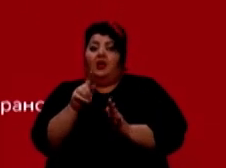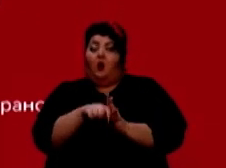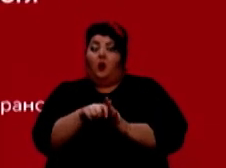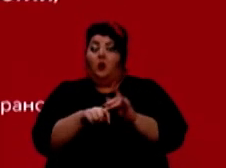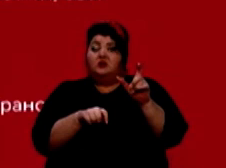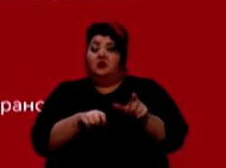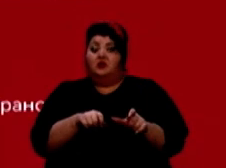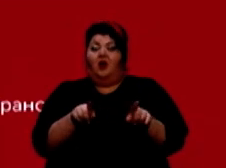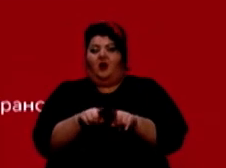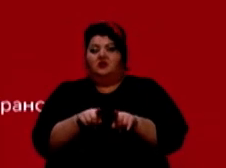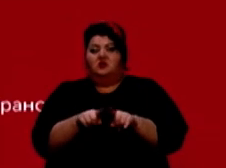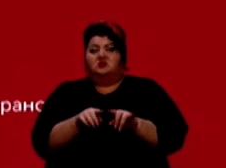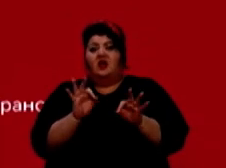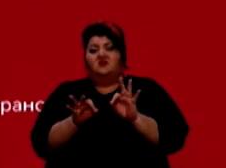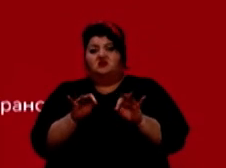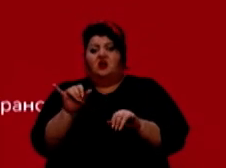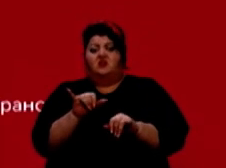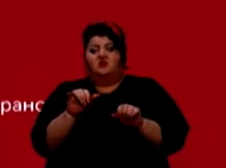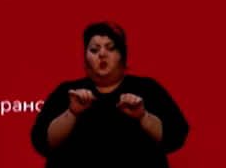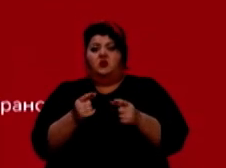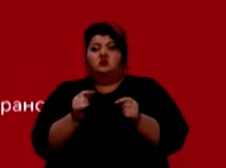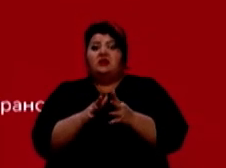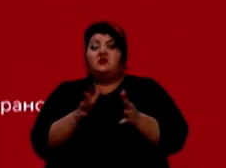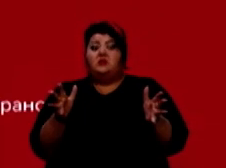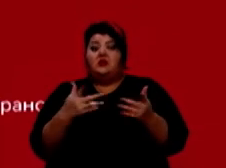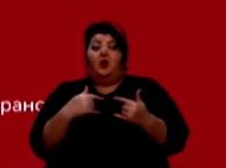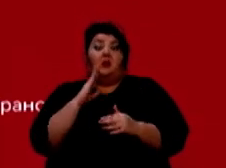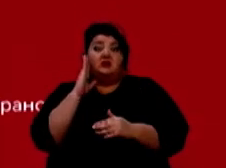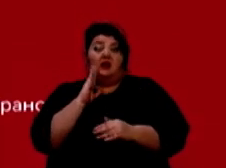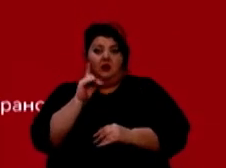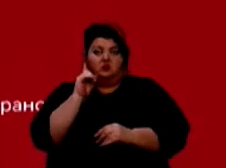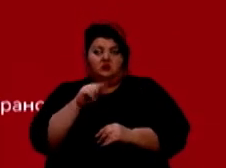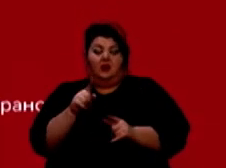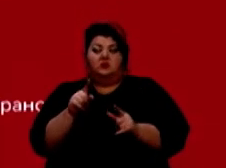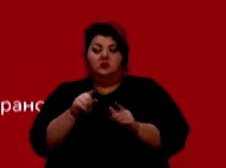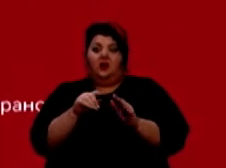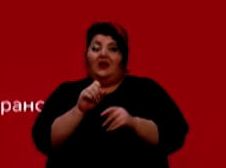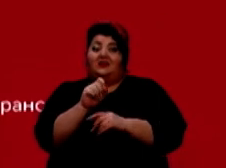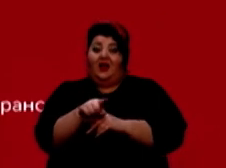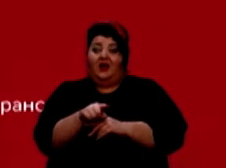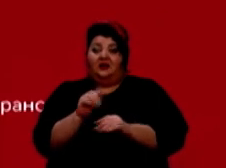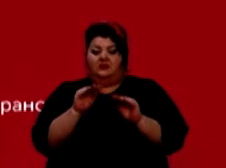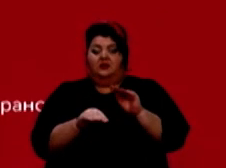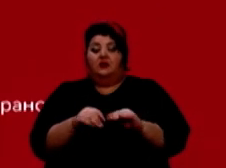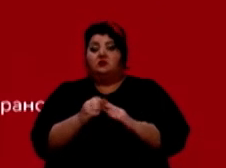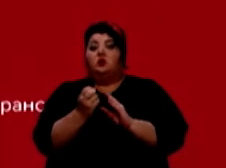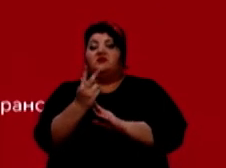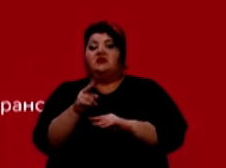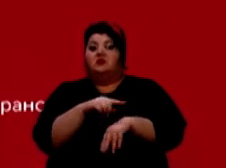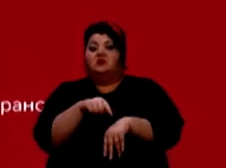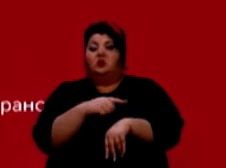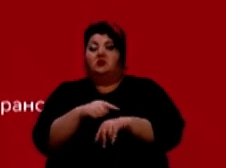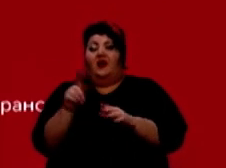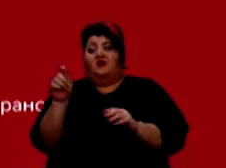аналогічно. Ми могли, звичайно, в суботу трішки збільшити, але якби про це знали зранку. Тому що наряд складається до 12 години. У неділю не